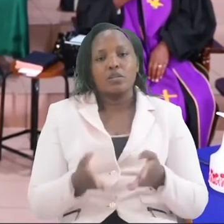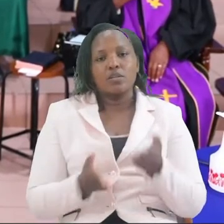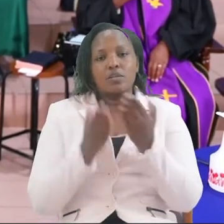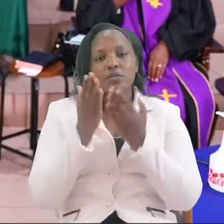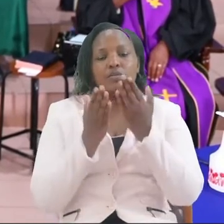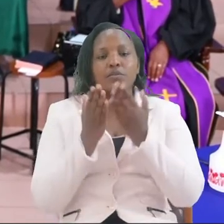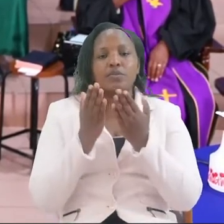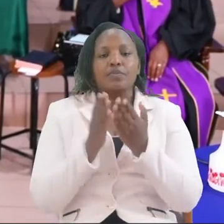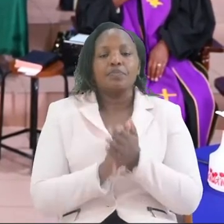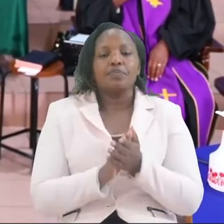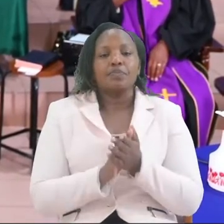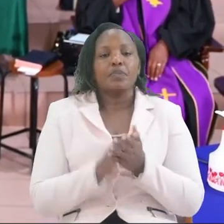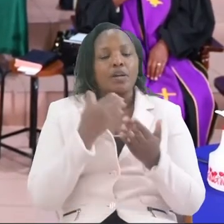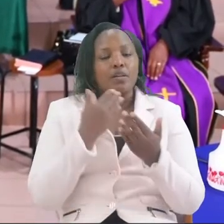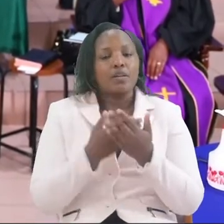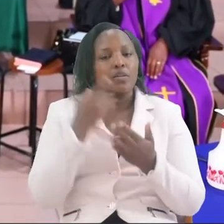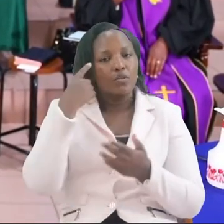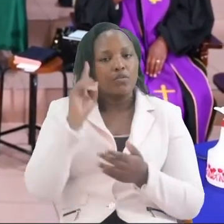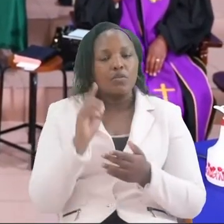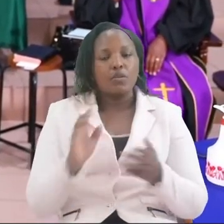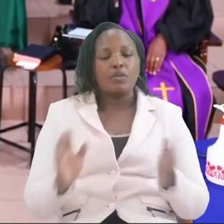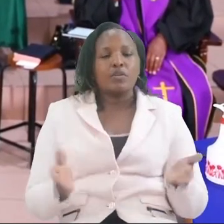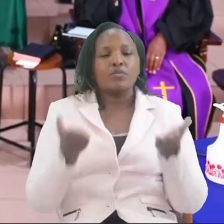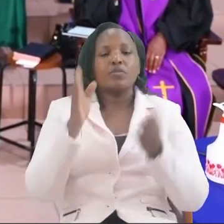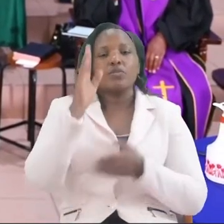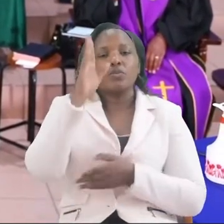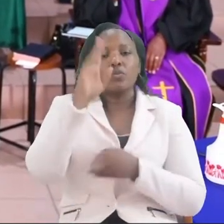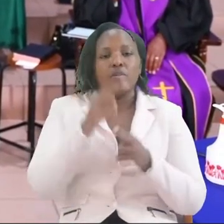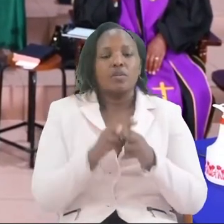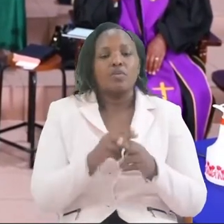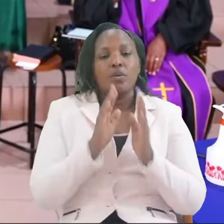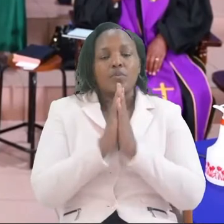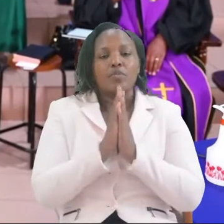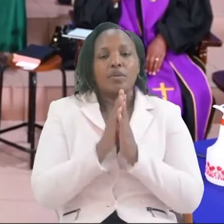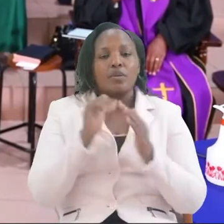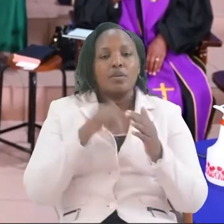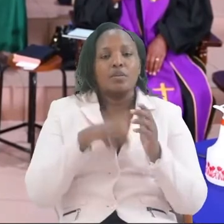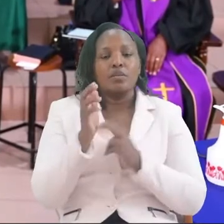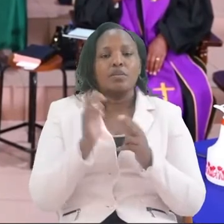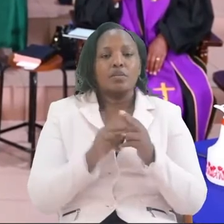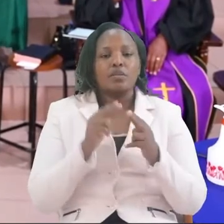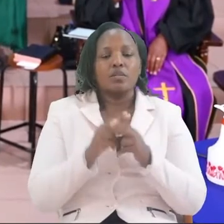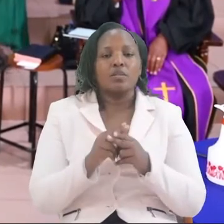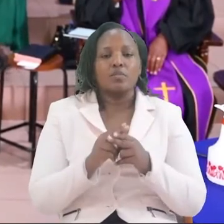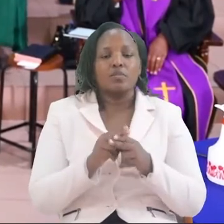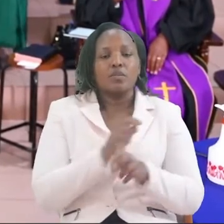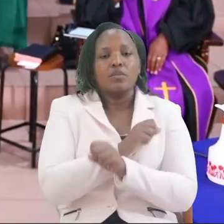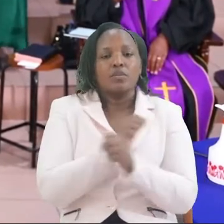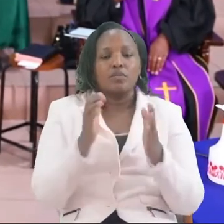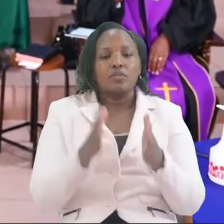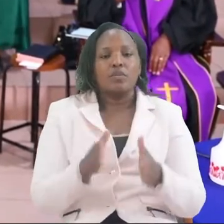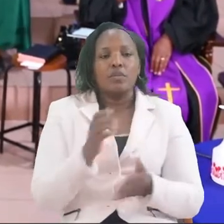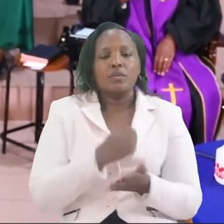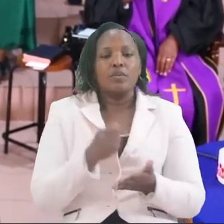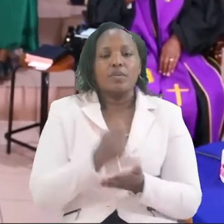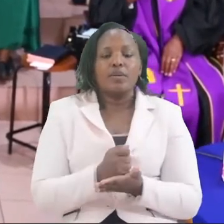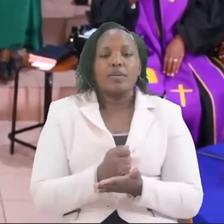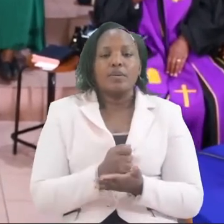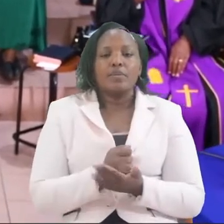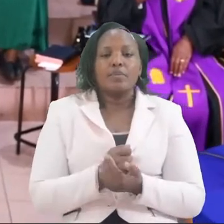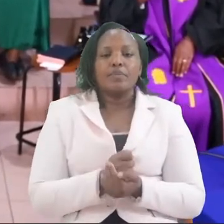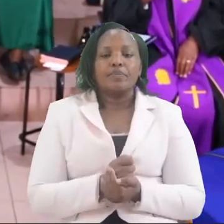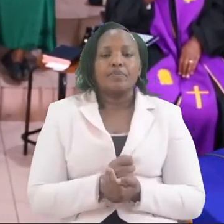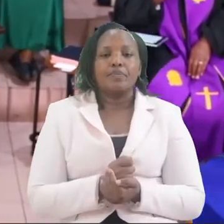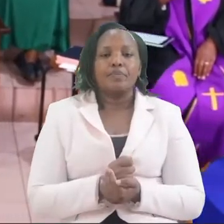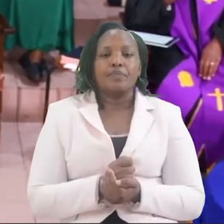yetu. Tunakushukuru na tunalinua jina lako. Tunaomba haya katika jina la Yesu Kristo mwokozi wetu.